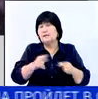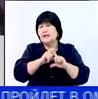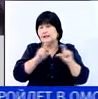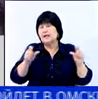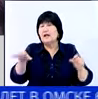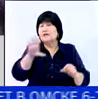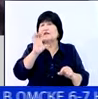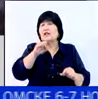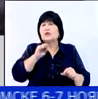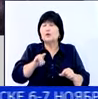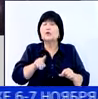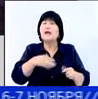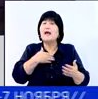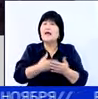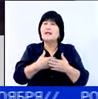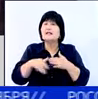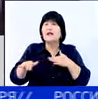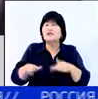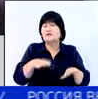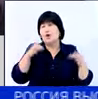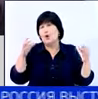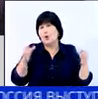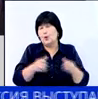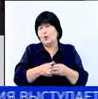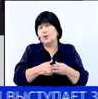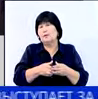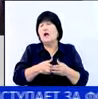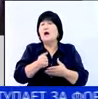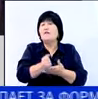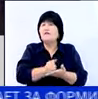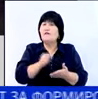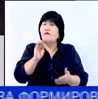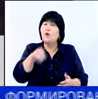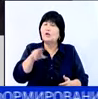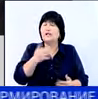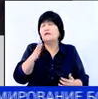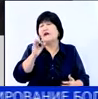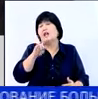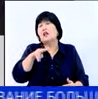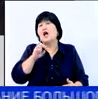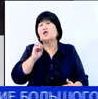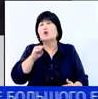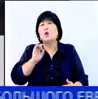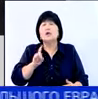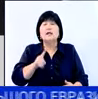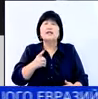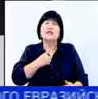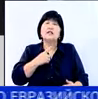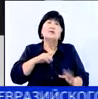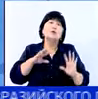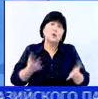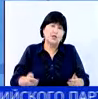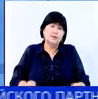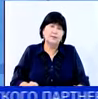всех волонтерских инициативных групп, фондов, либо волонтеров, которые, ну, в единичном случае.